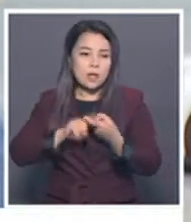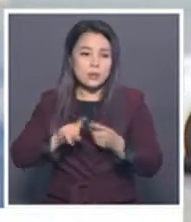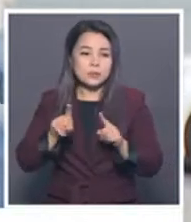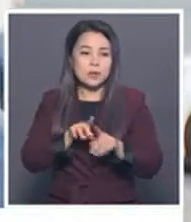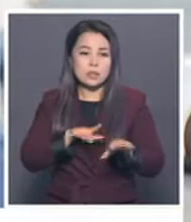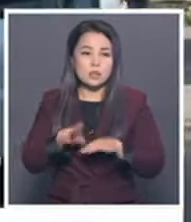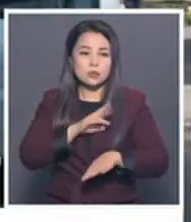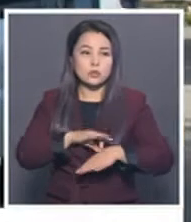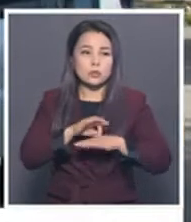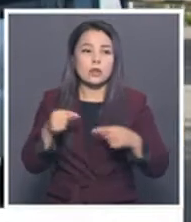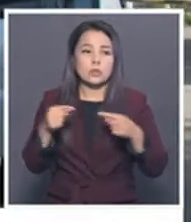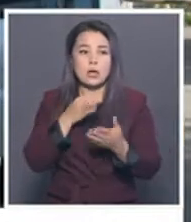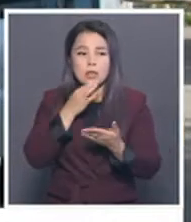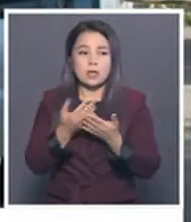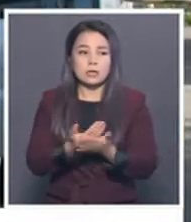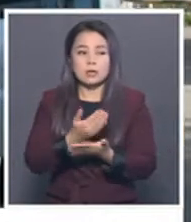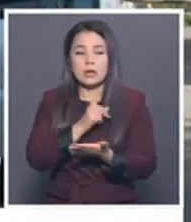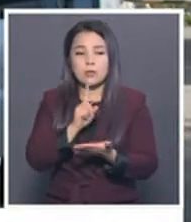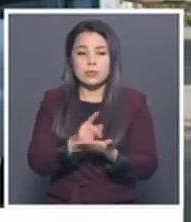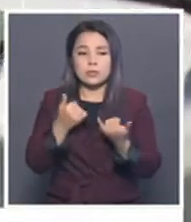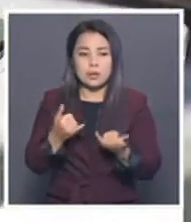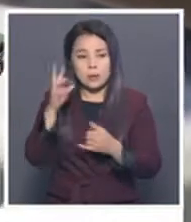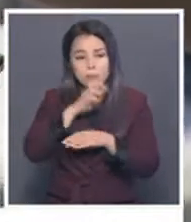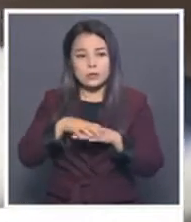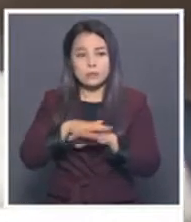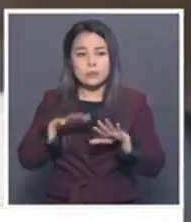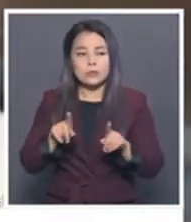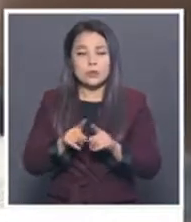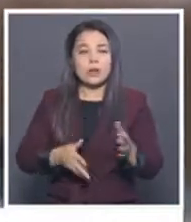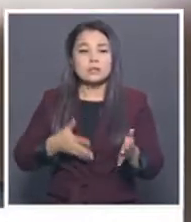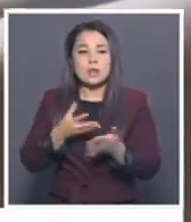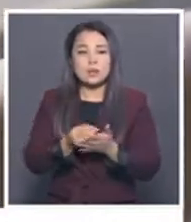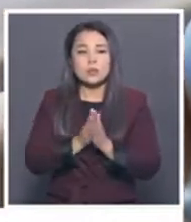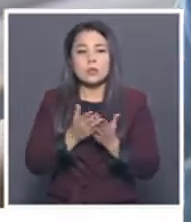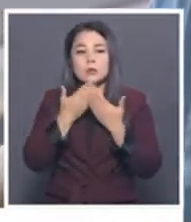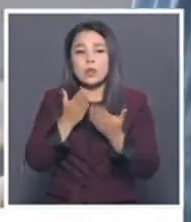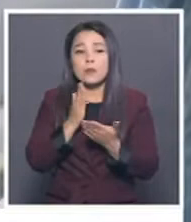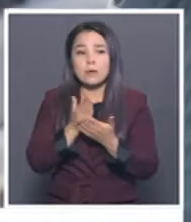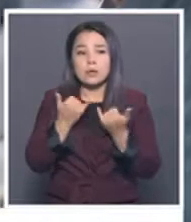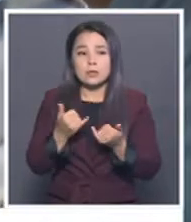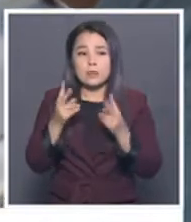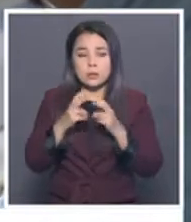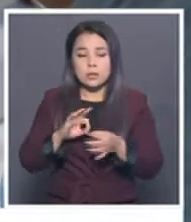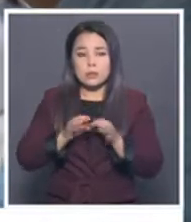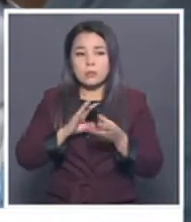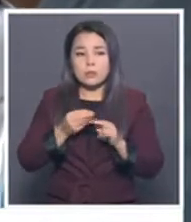шаралар қолдана аламыз. Жақында сала министрлігі үкіметтен осы кешендерді алу үшін қаржы сұраған болатын. Қазір мәселе қарастырылып жатыр. Сол себептен қанша көлік